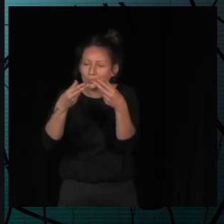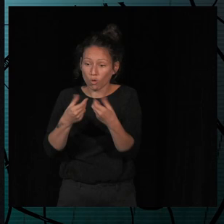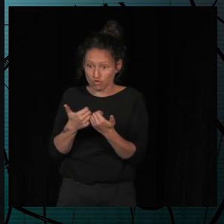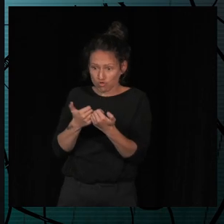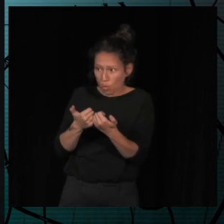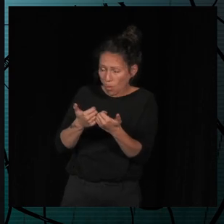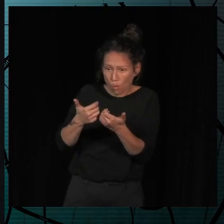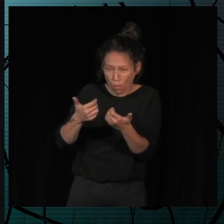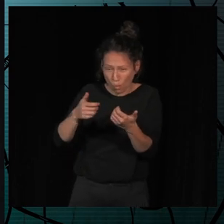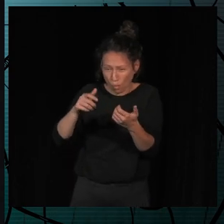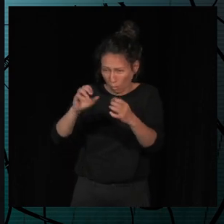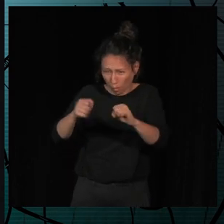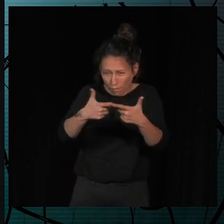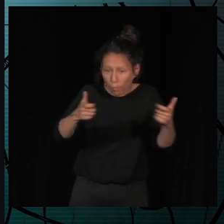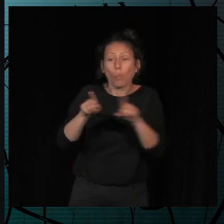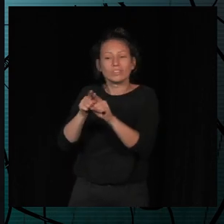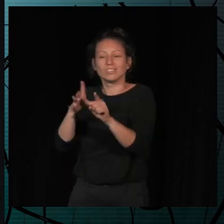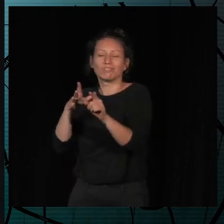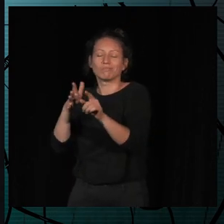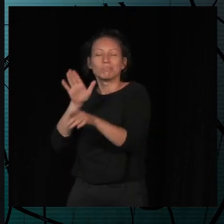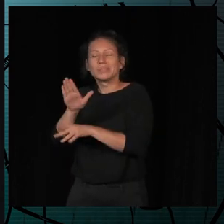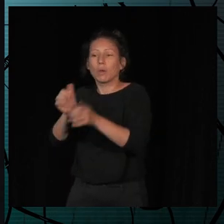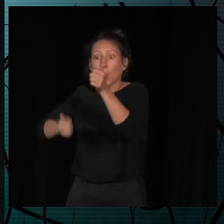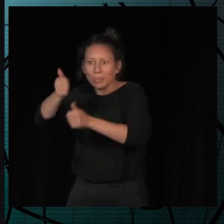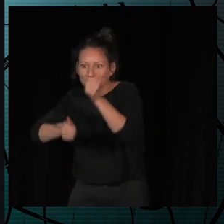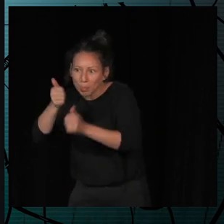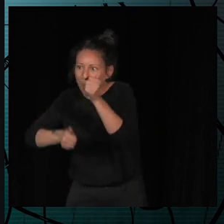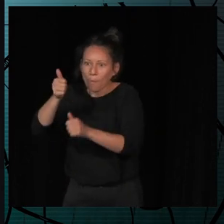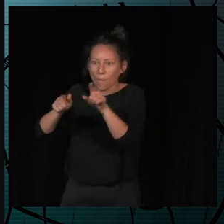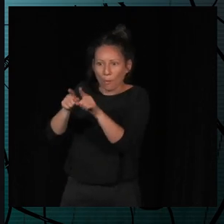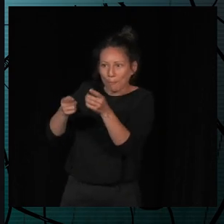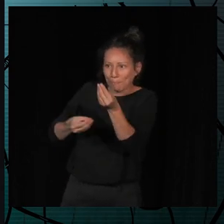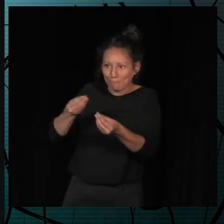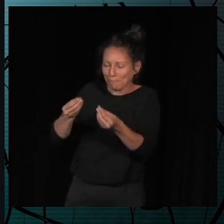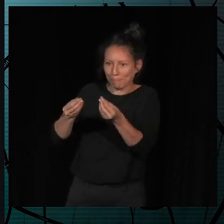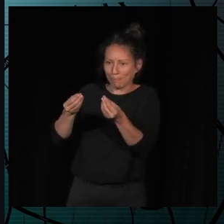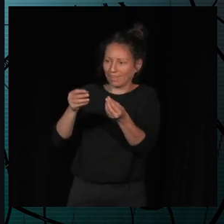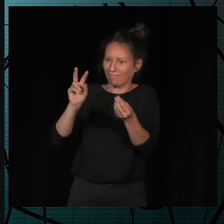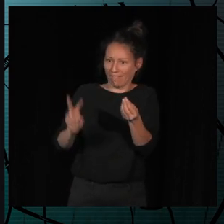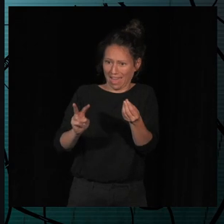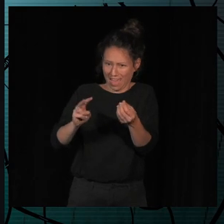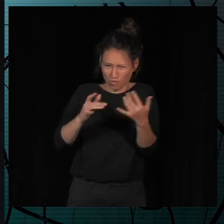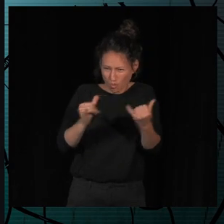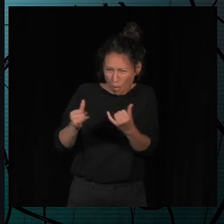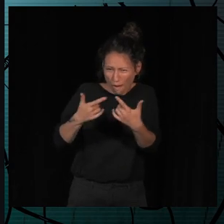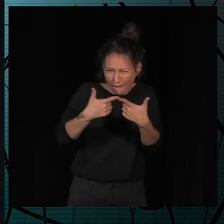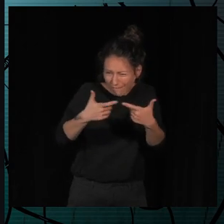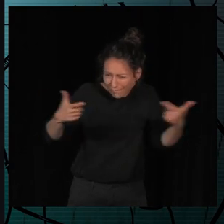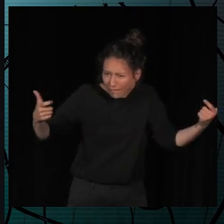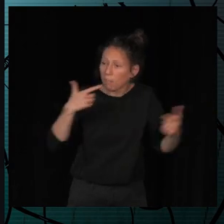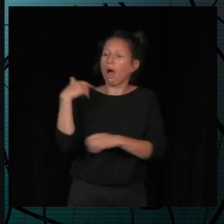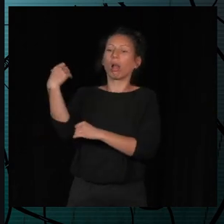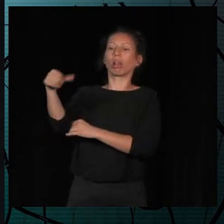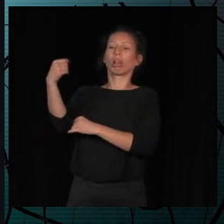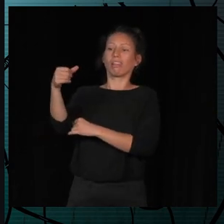jeu le les jeux ultra compétitifs c'est-à-dire que finalement le le gros problème en effet quand on évoque les écran c'est que on ne réfléchit plus